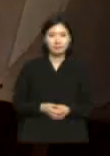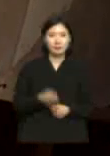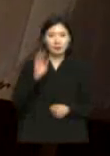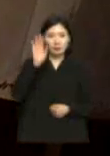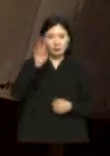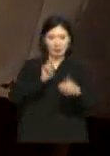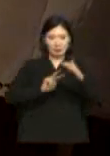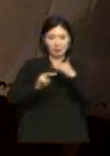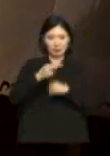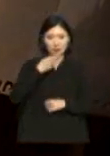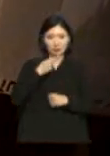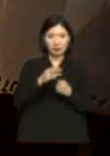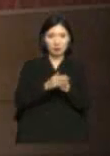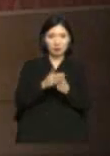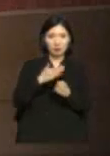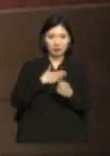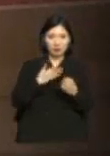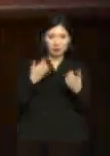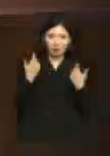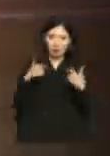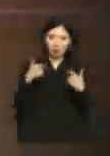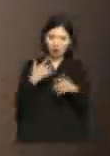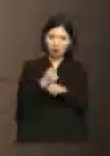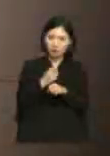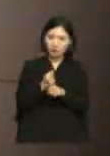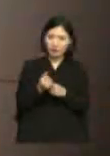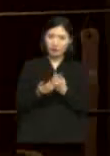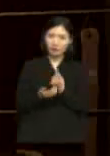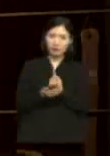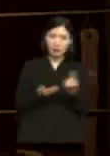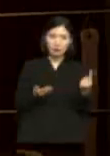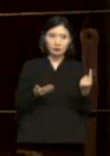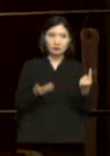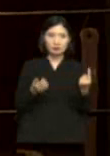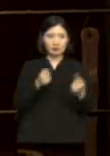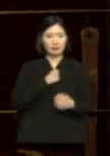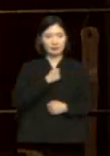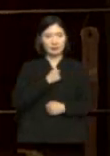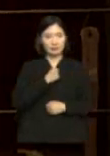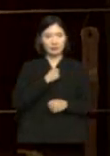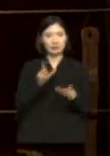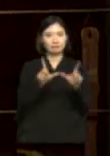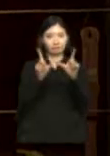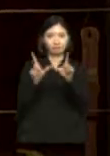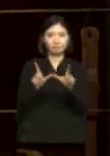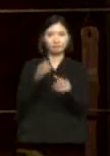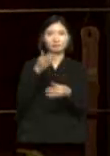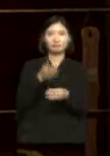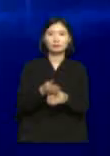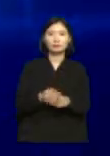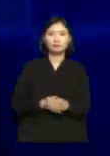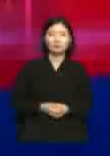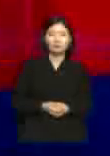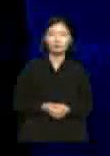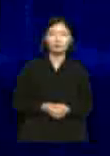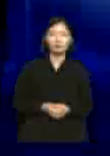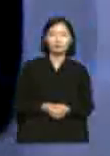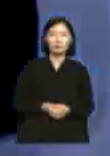미래비전이 없기 때문에 내가 언제 나가야 될 것인지 좀 답답하게 하루하루 지내고 계신 거예요.